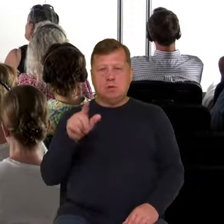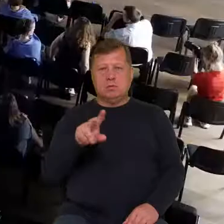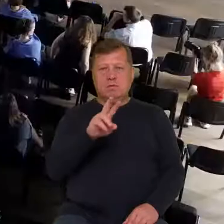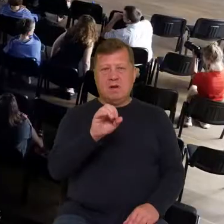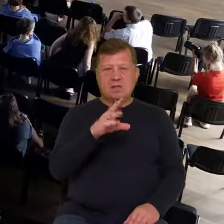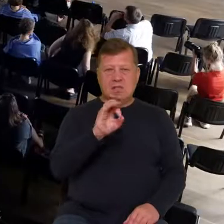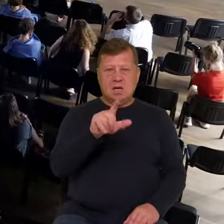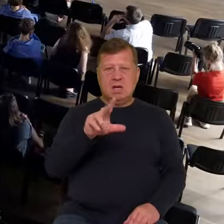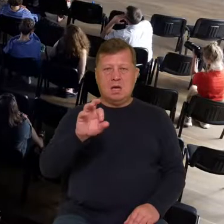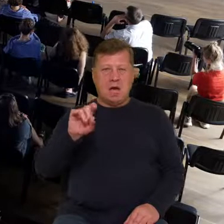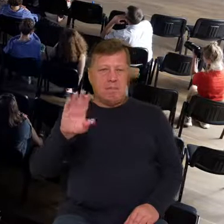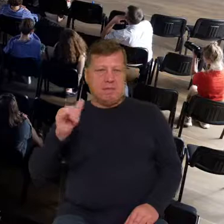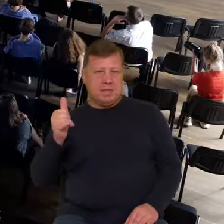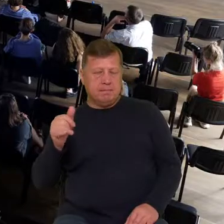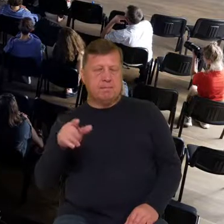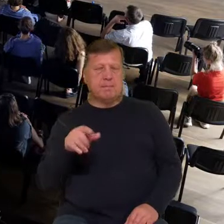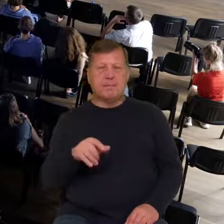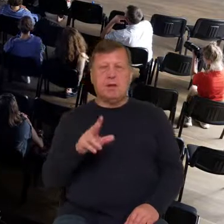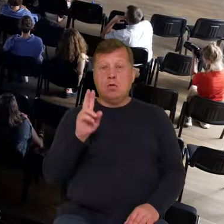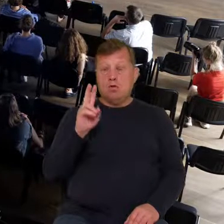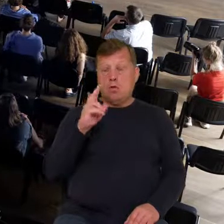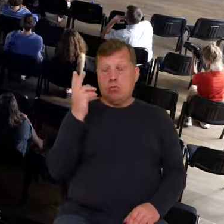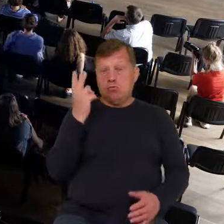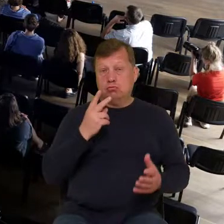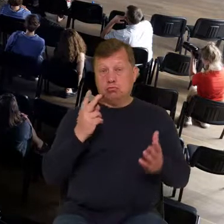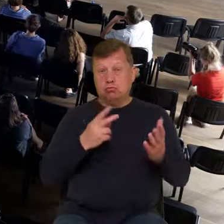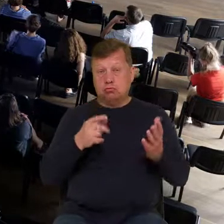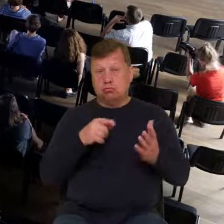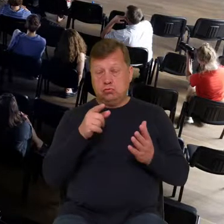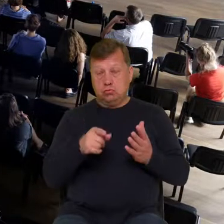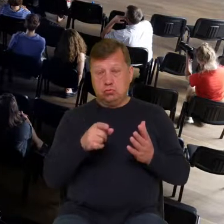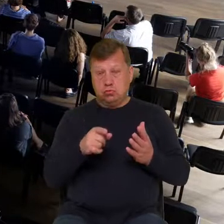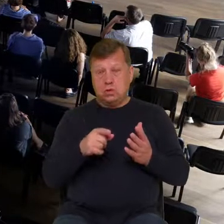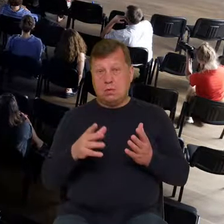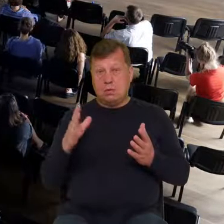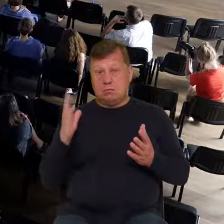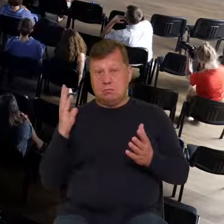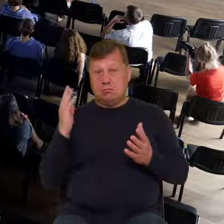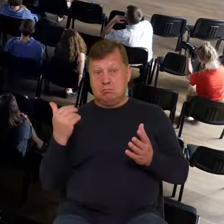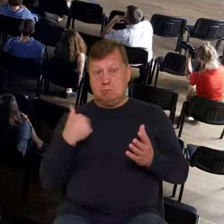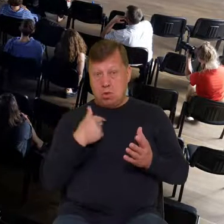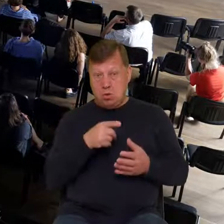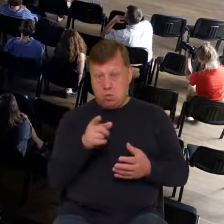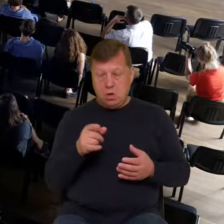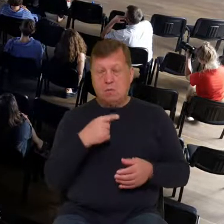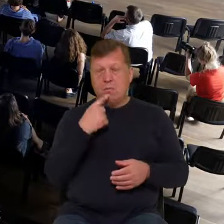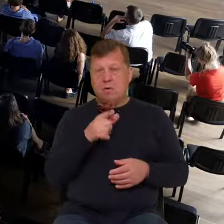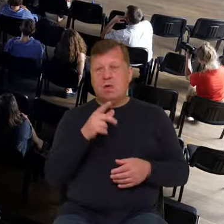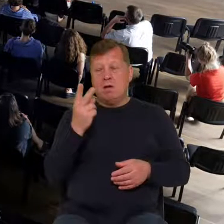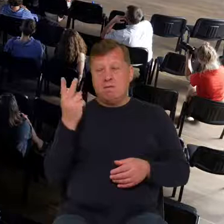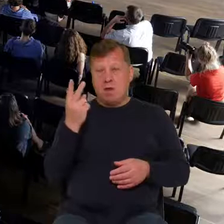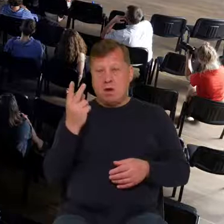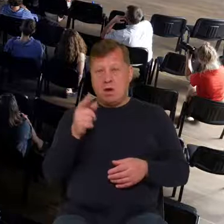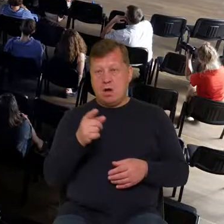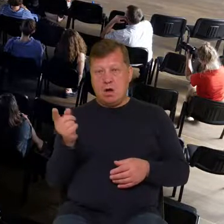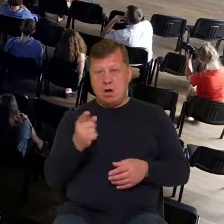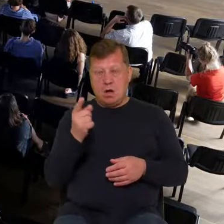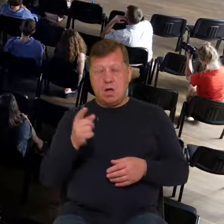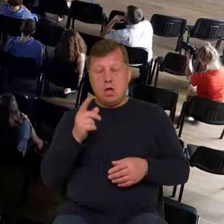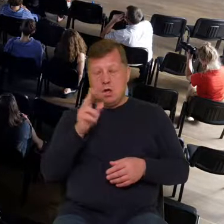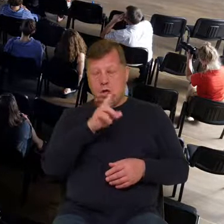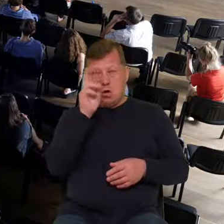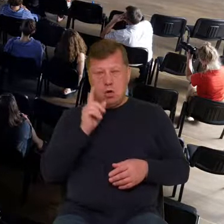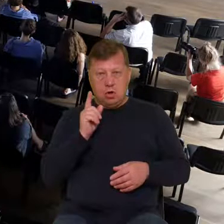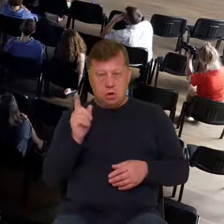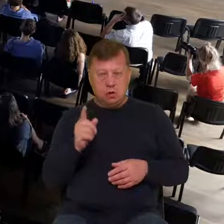tylko dla tych Państwa, którzy książki dopiero przeczytają, że to dwójka rodziców żyjących